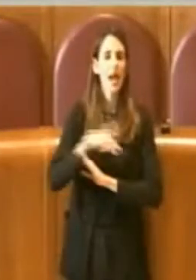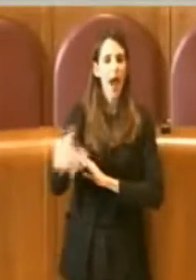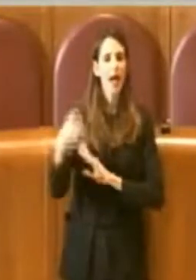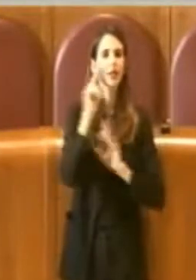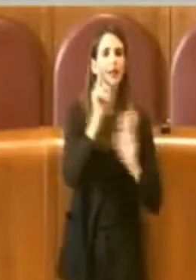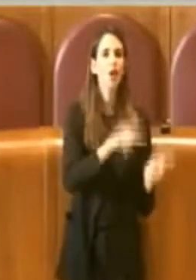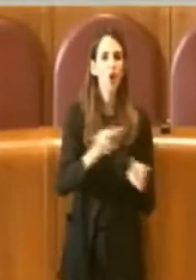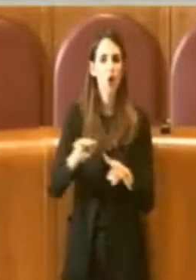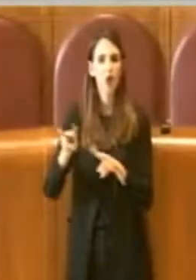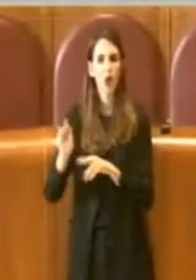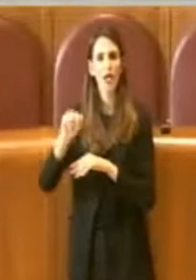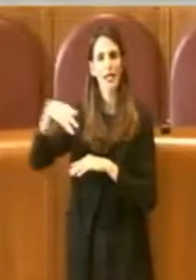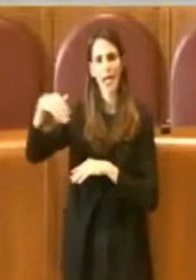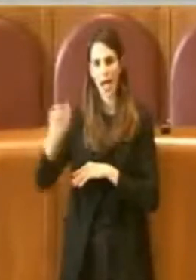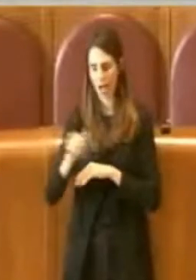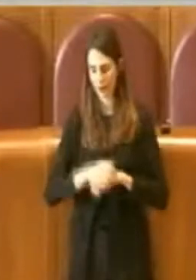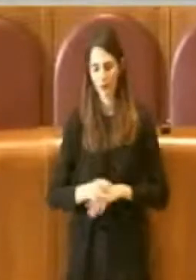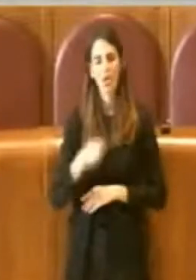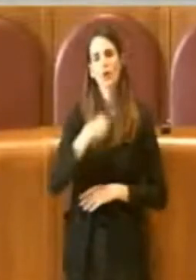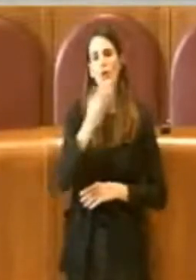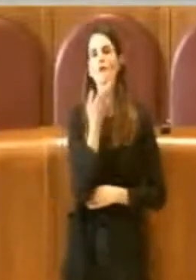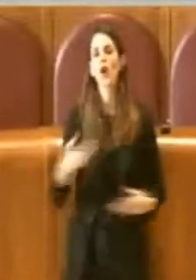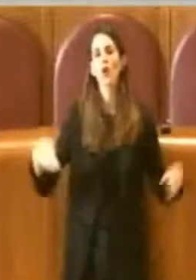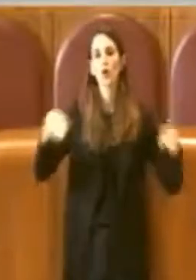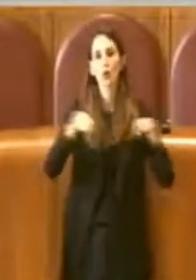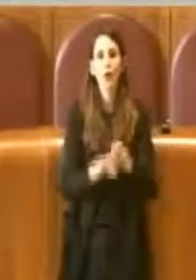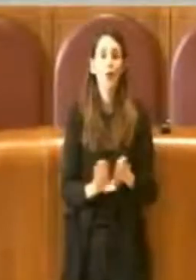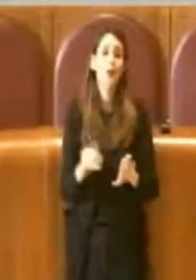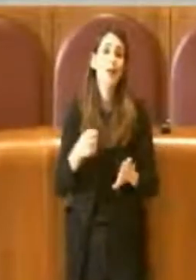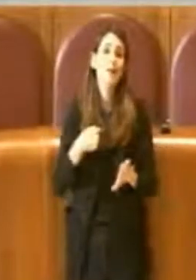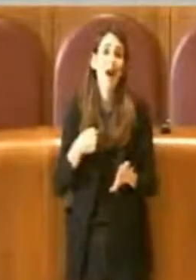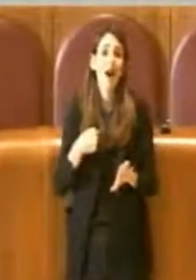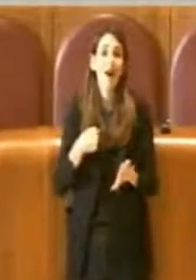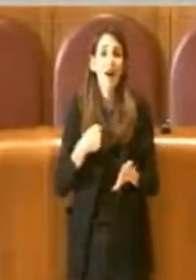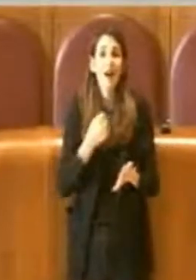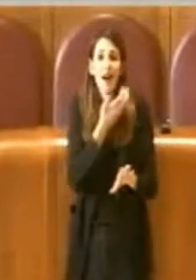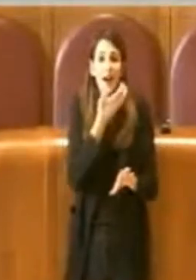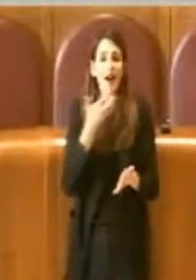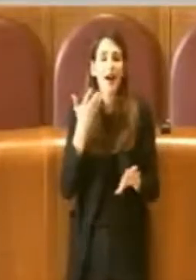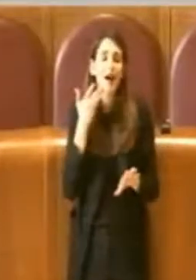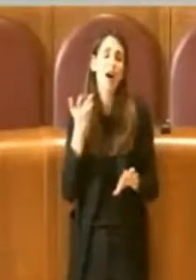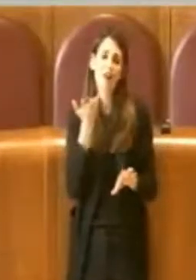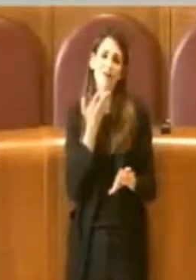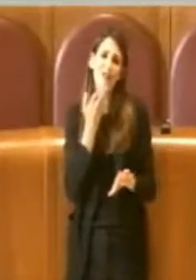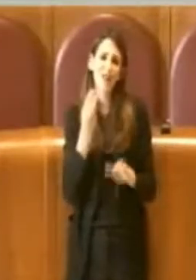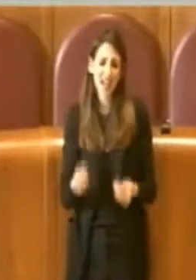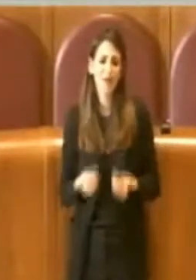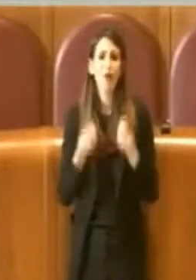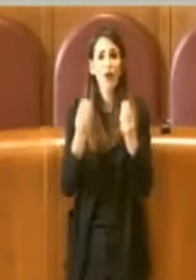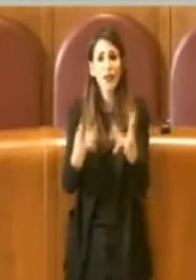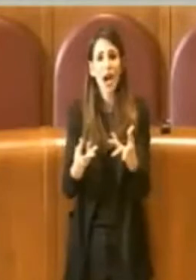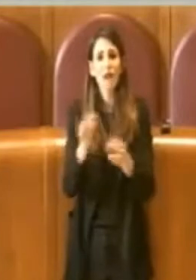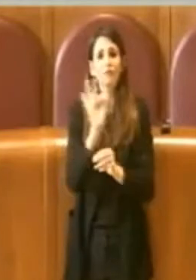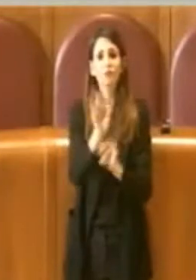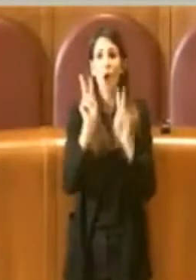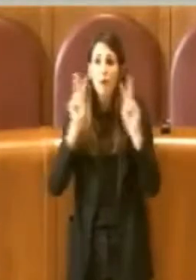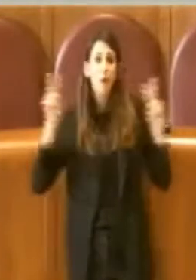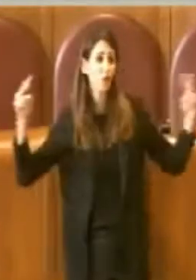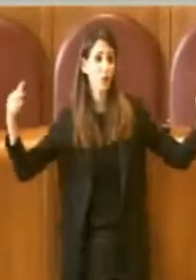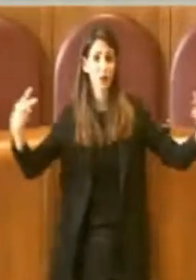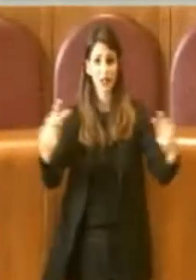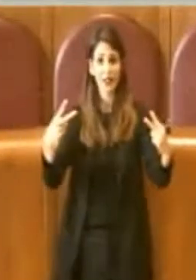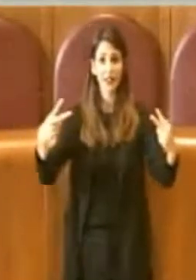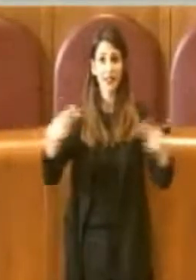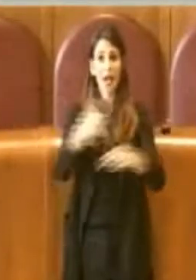vado rapidamente a concludere, però ci tenevo con l'occasione a fare un pochino una panoramica su quello che è il mondo della